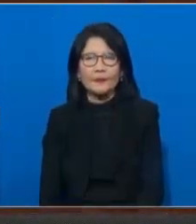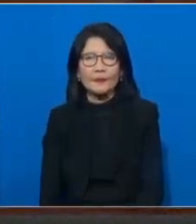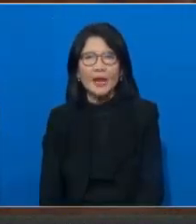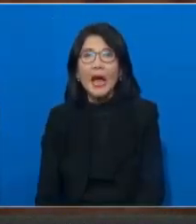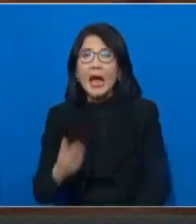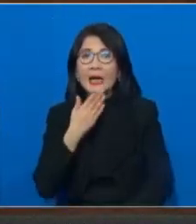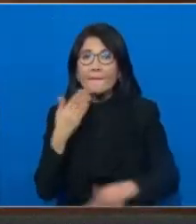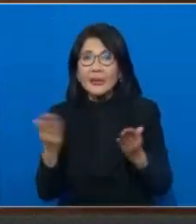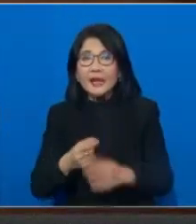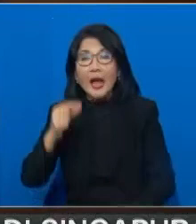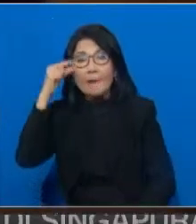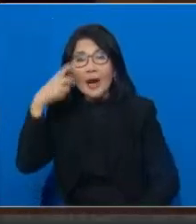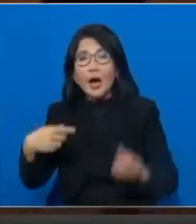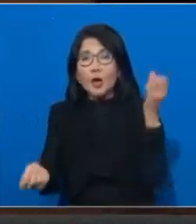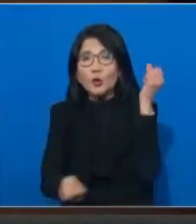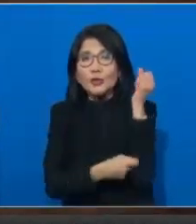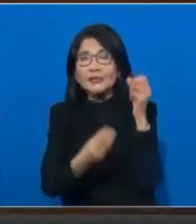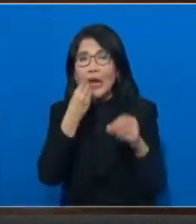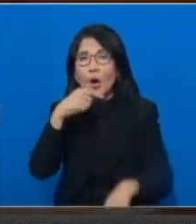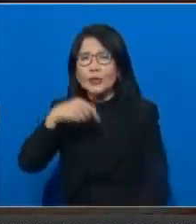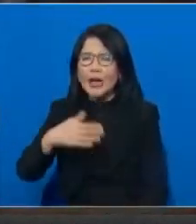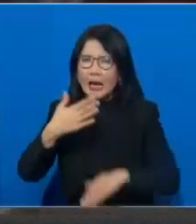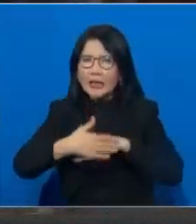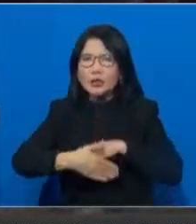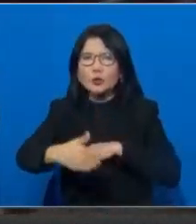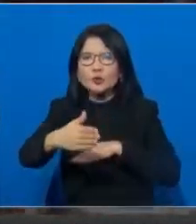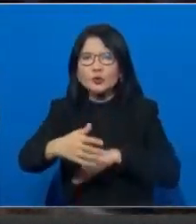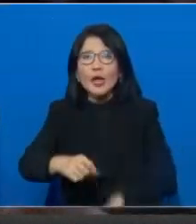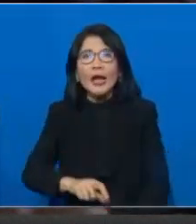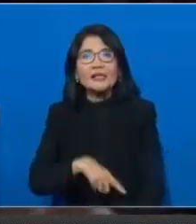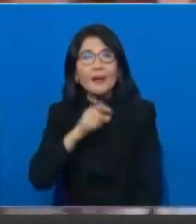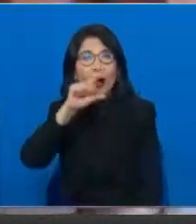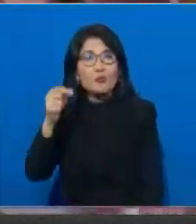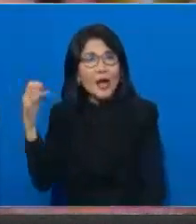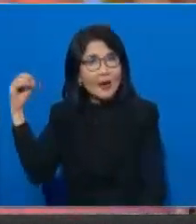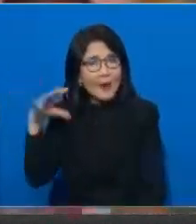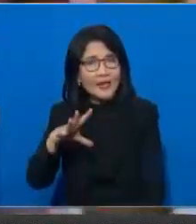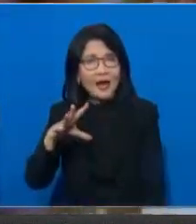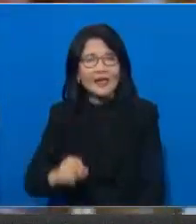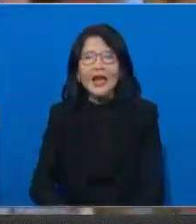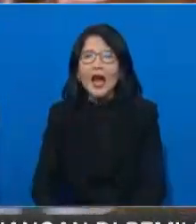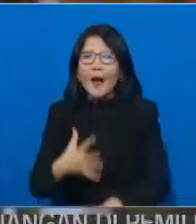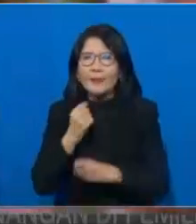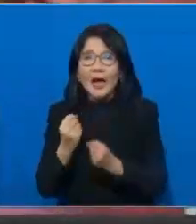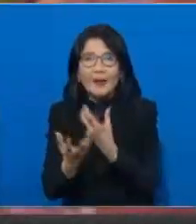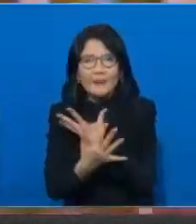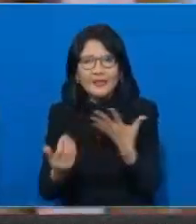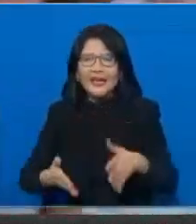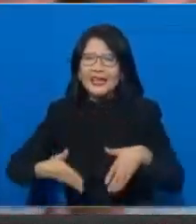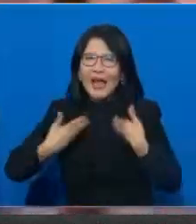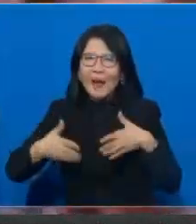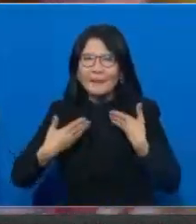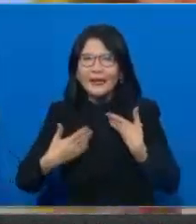Tradisi membangunkan sahur dengan cara seperti ini akan terus dilakukan selama bulan suci Ramadan. Mereka berharap masyarakat terhibur dan